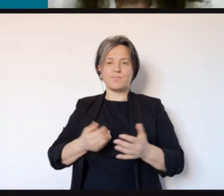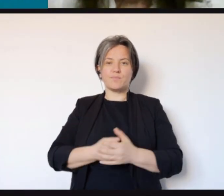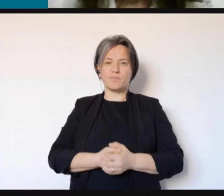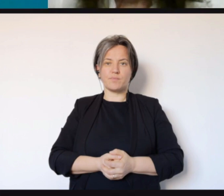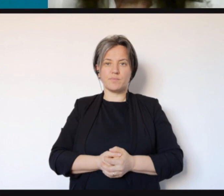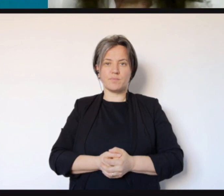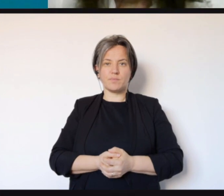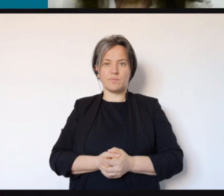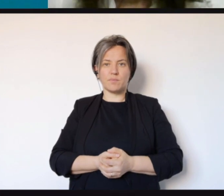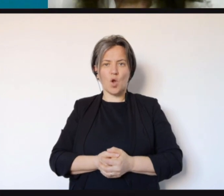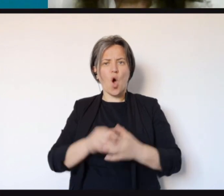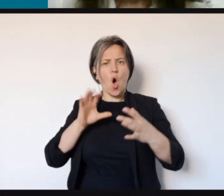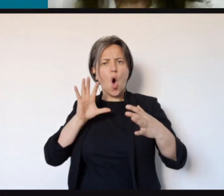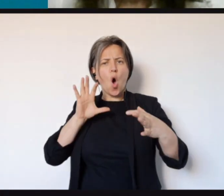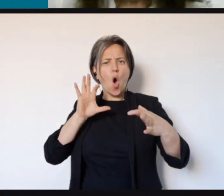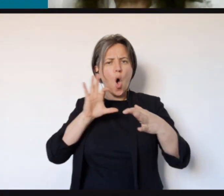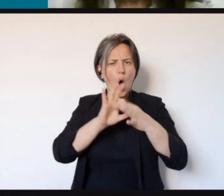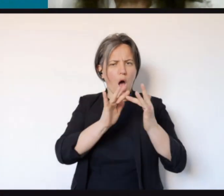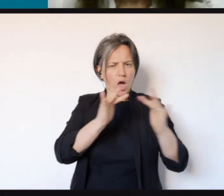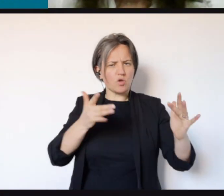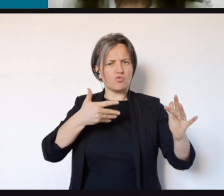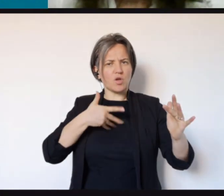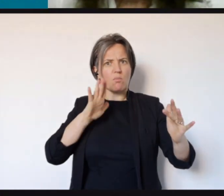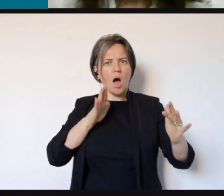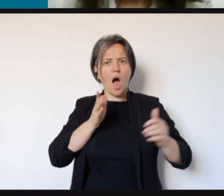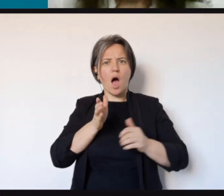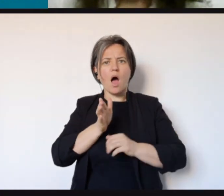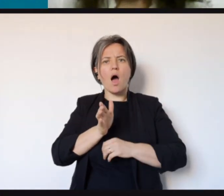sono stati connessi, appartati,